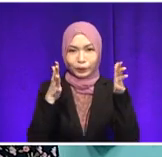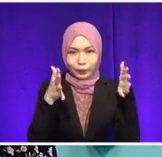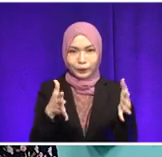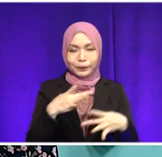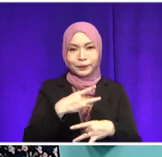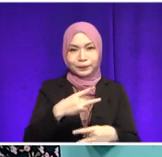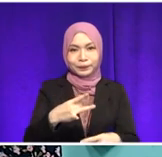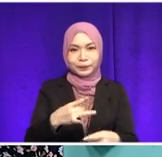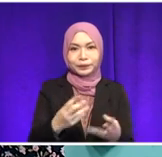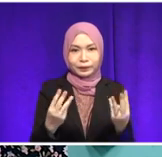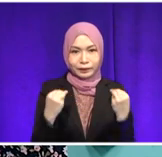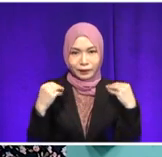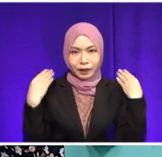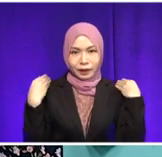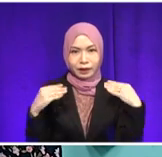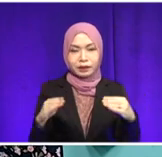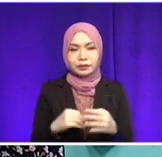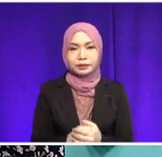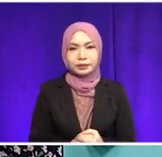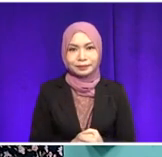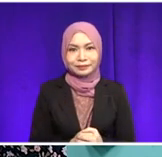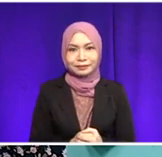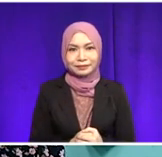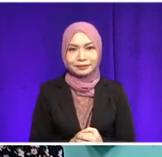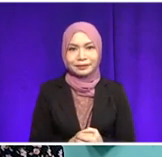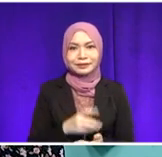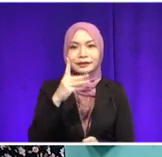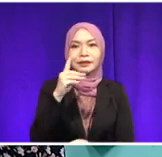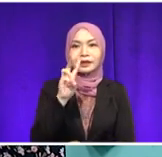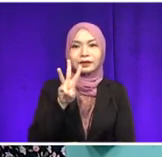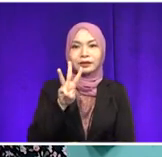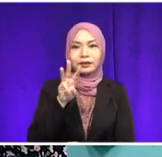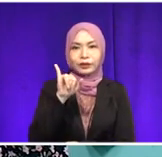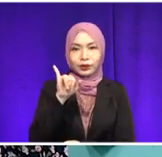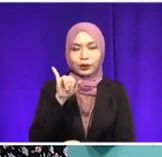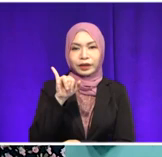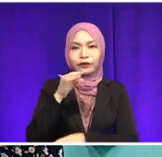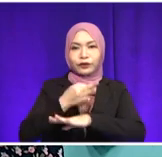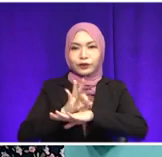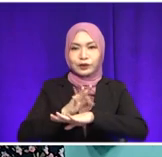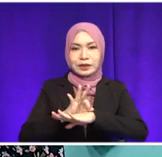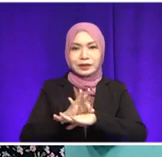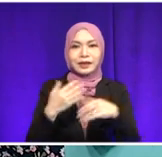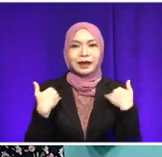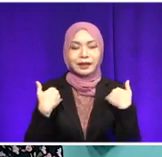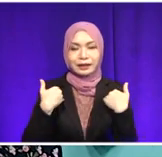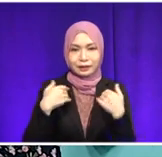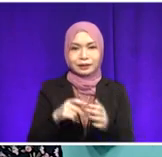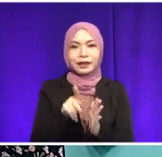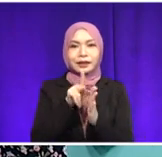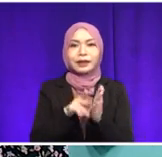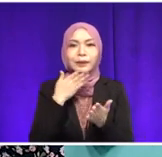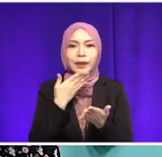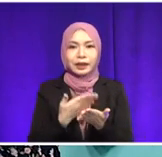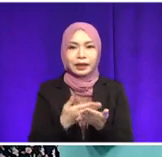kemudian dwifungsi memberi kelebihan kepada produk tadi untuk bersaing dengan produk yang lain Nah jadi dengan